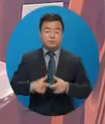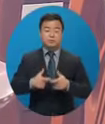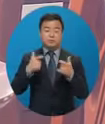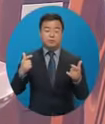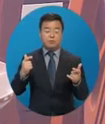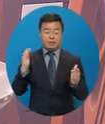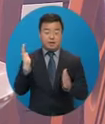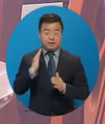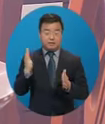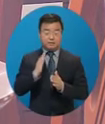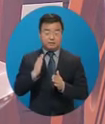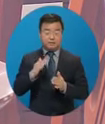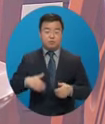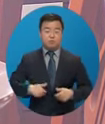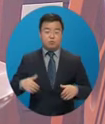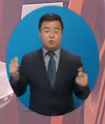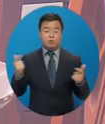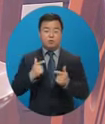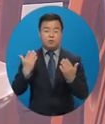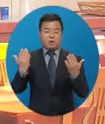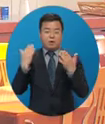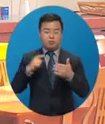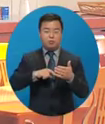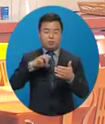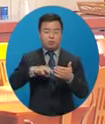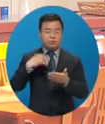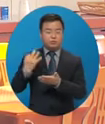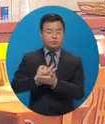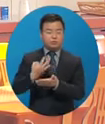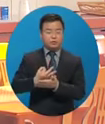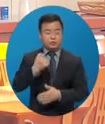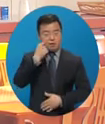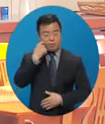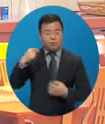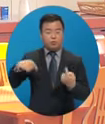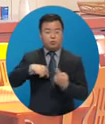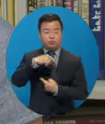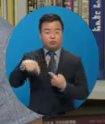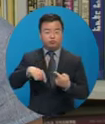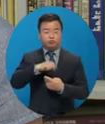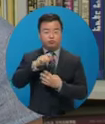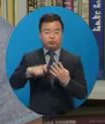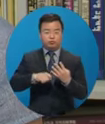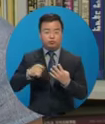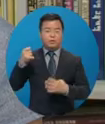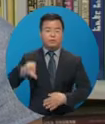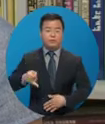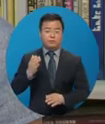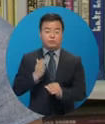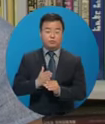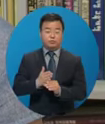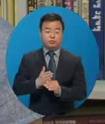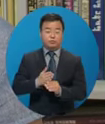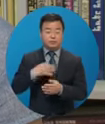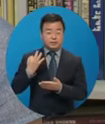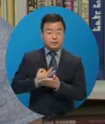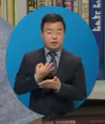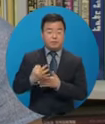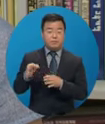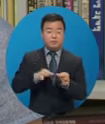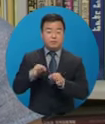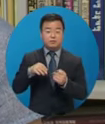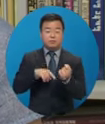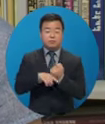학교 측에서도 돈이 안 되니 운영 우선순위에서 밀려 이중고를 겪는 겁니다. 상업시설로 인해서 대학 내 물가는